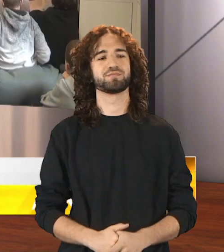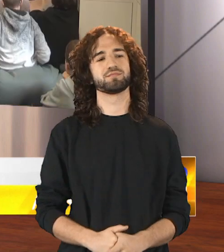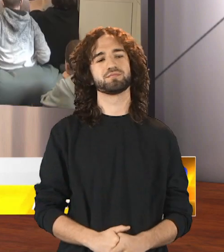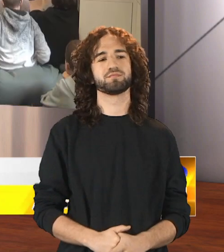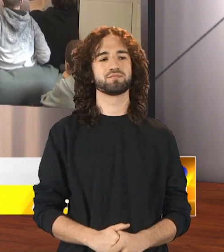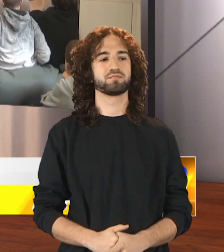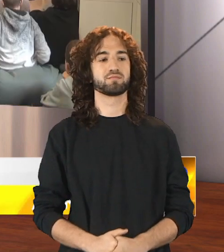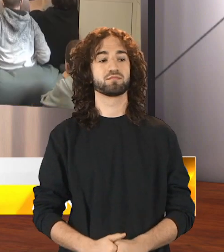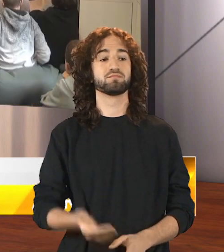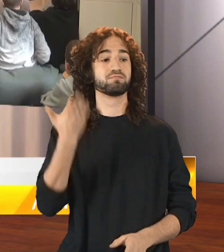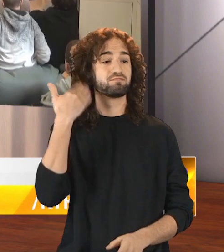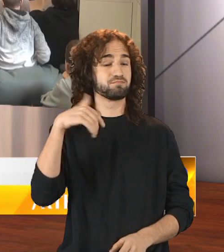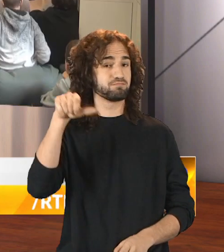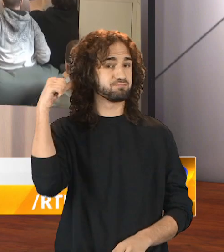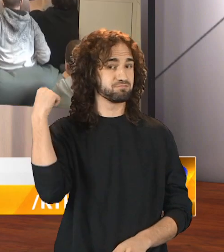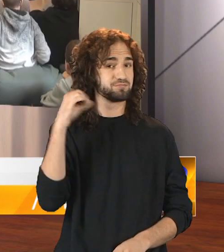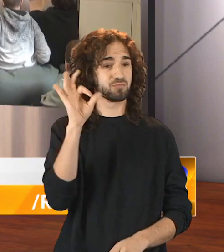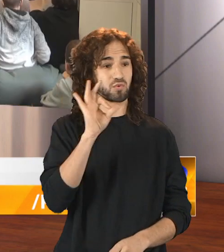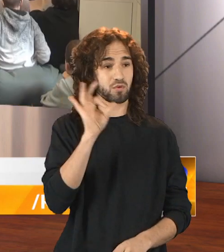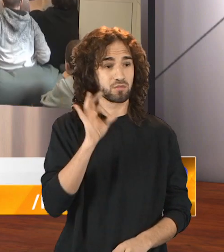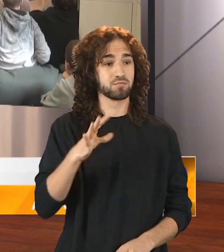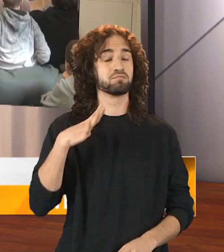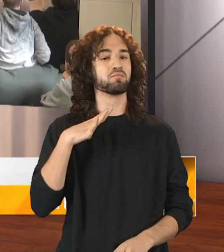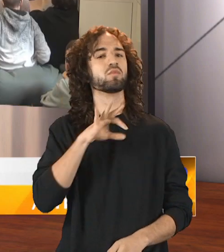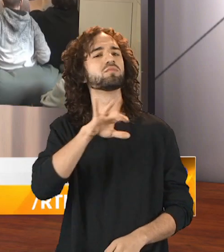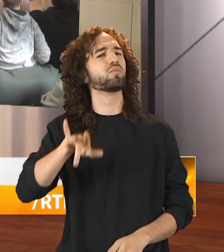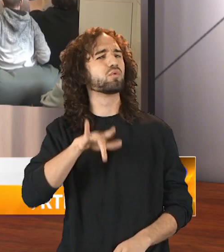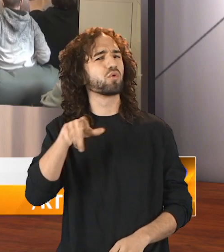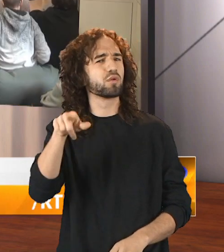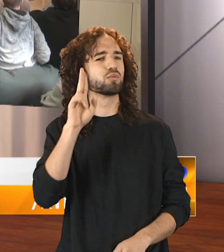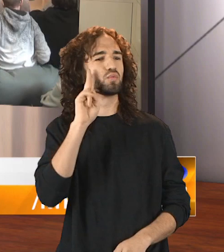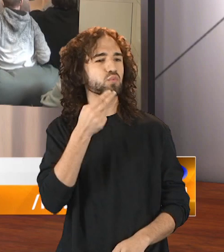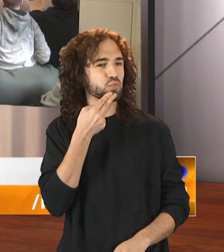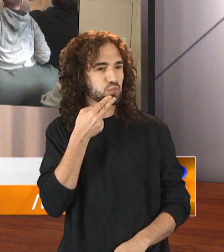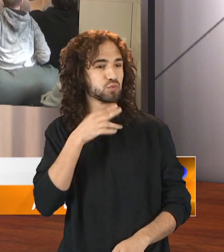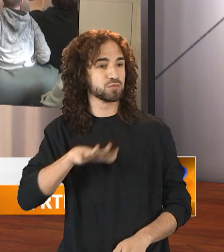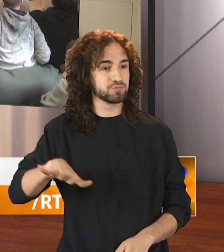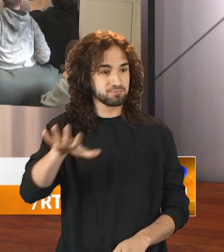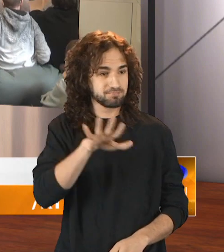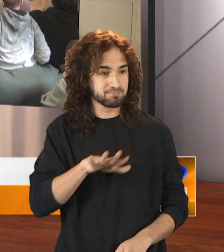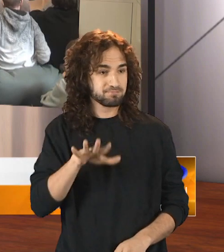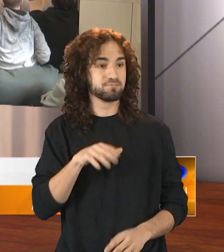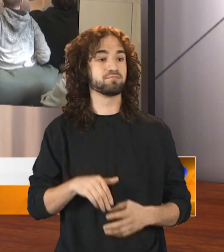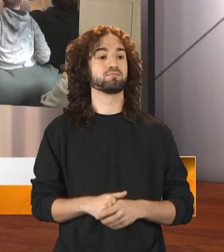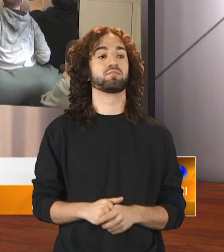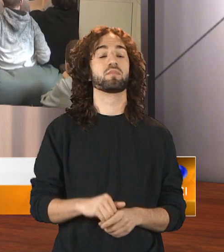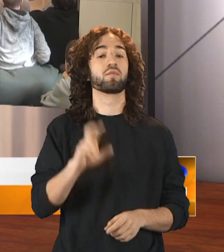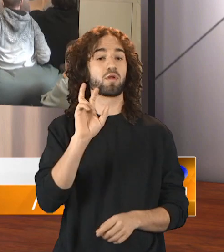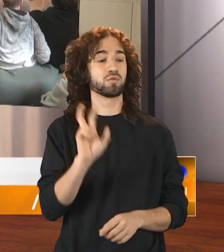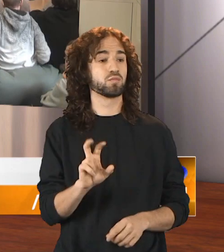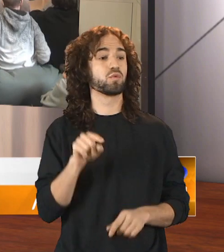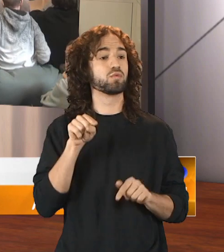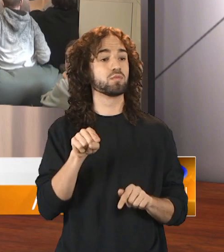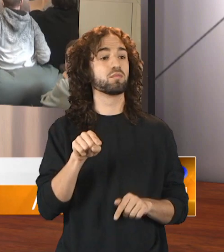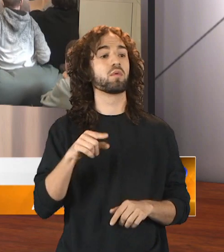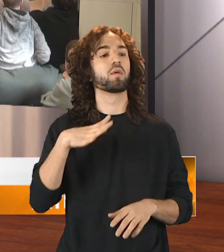niesłyszących. W ubiegłą środę w specjalnym ośrodku szkolno-wychowawczym dla niesłyszących i słabosłyszących w Raciborzu